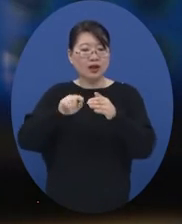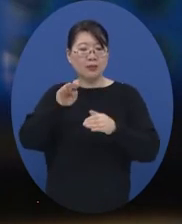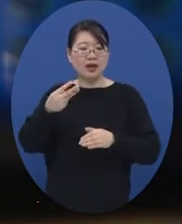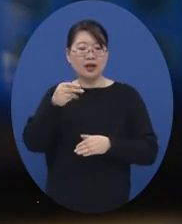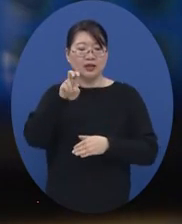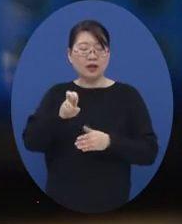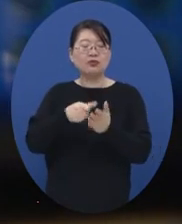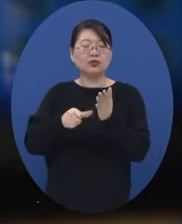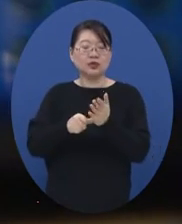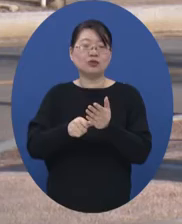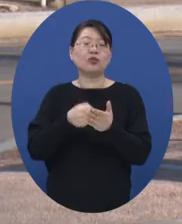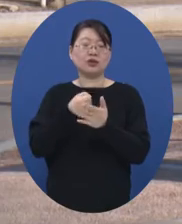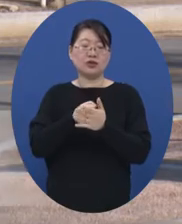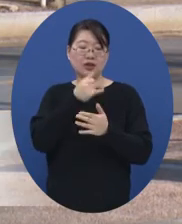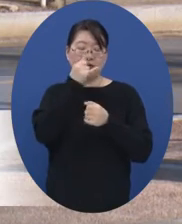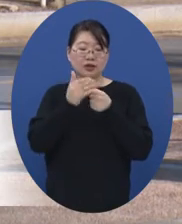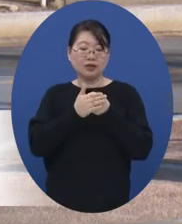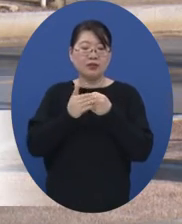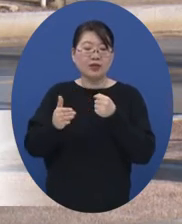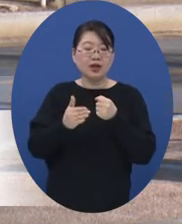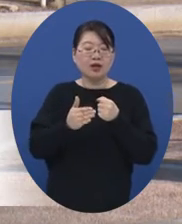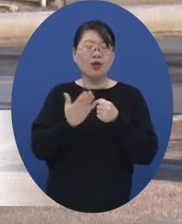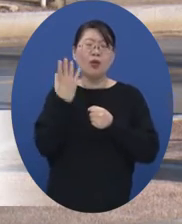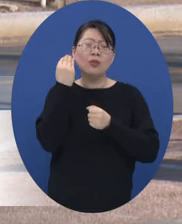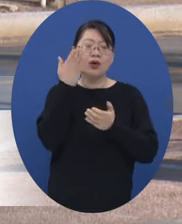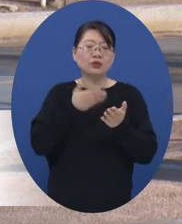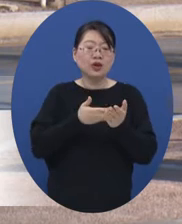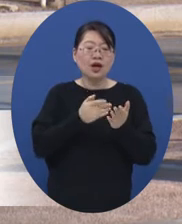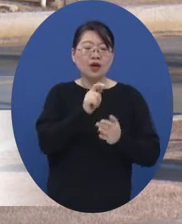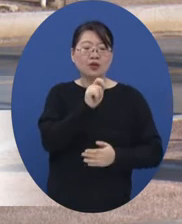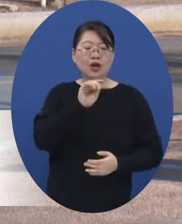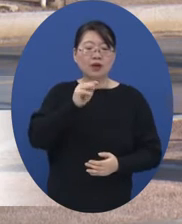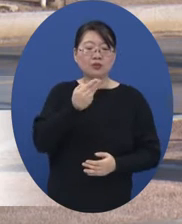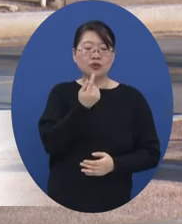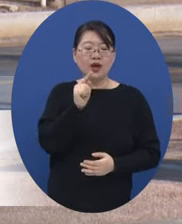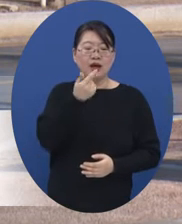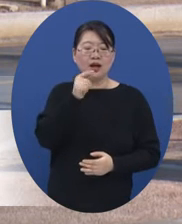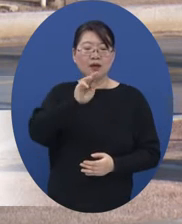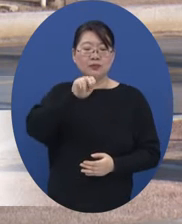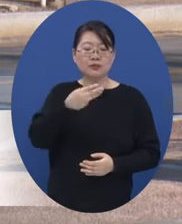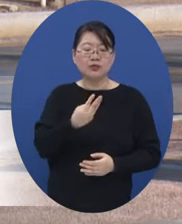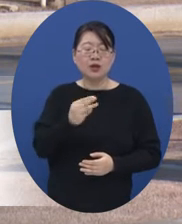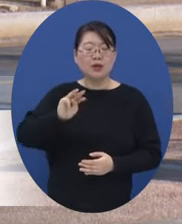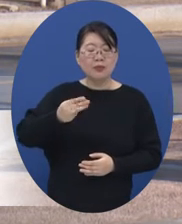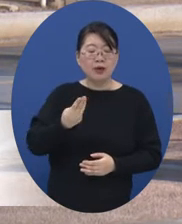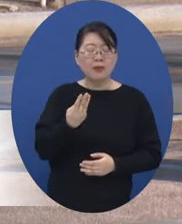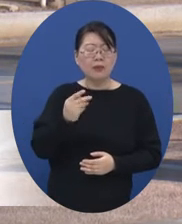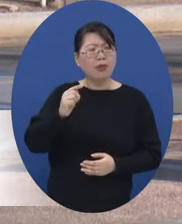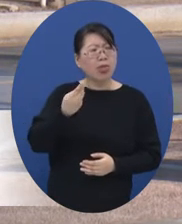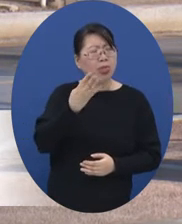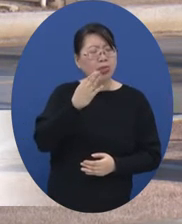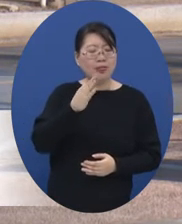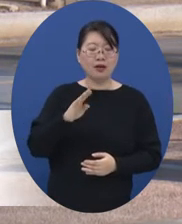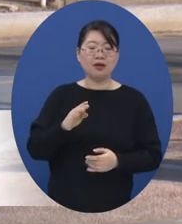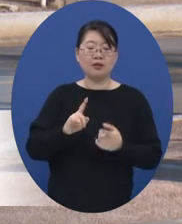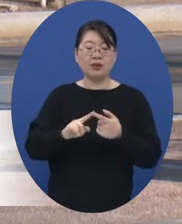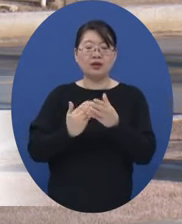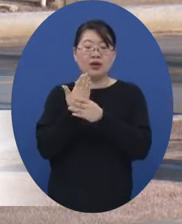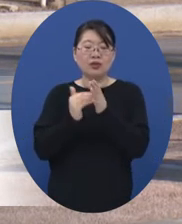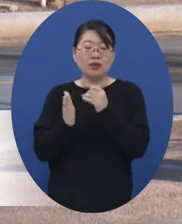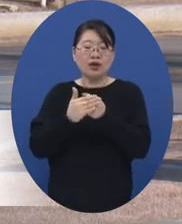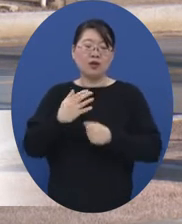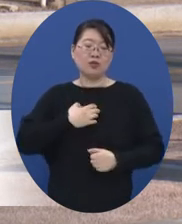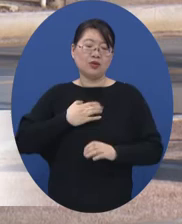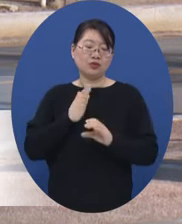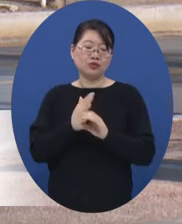물질로 분류합니다 얼라 저질 수의 과 불 화합물이 뭐 맵 배가 나왔다고 해서 굳이 불안하고 이제 뭐가